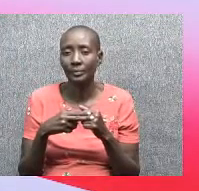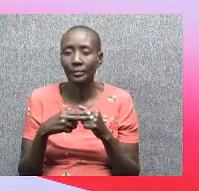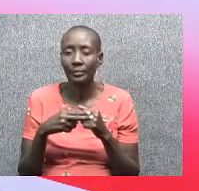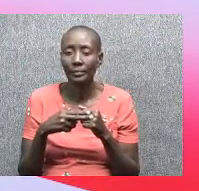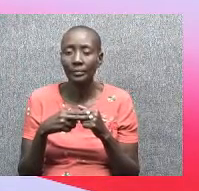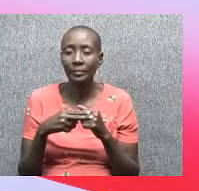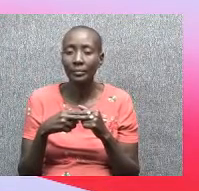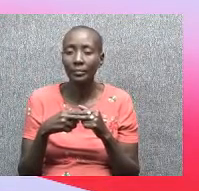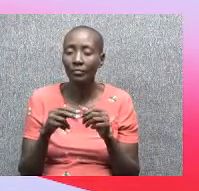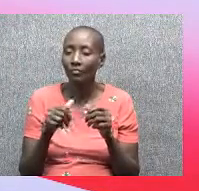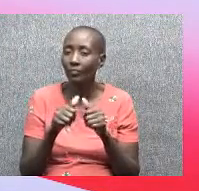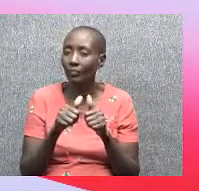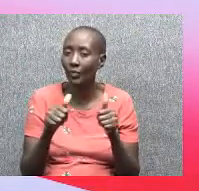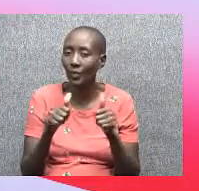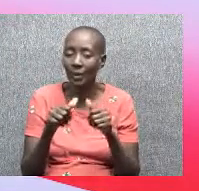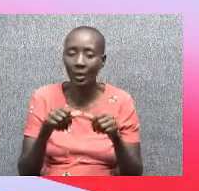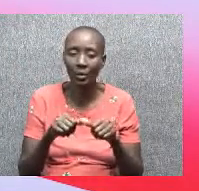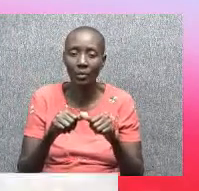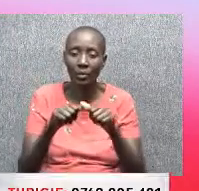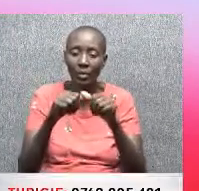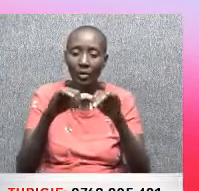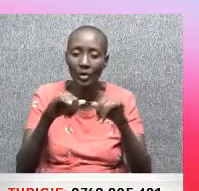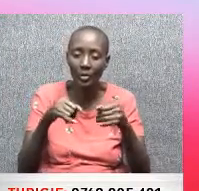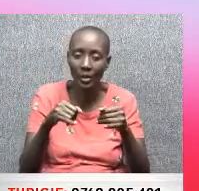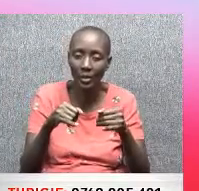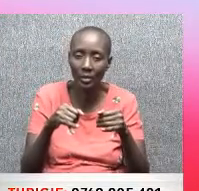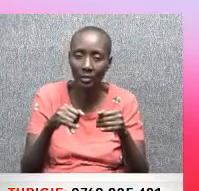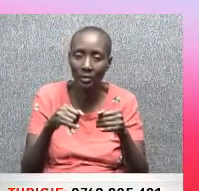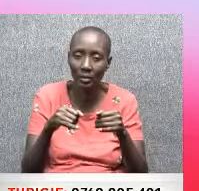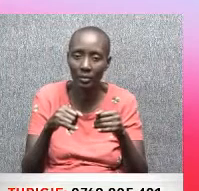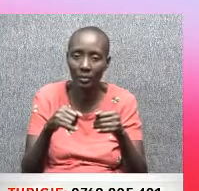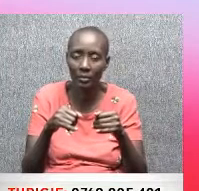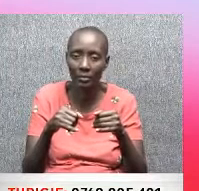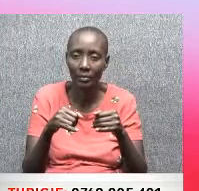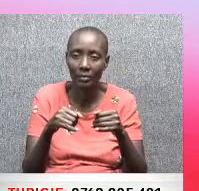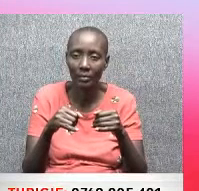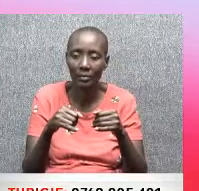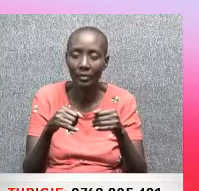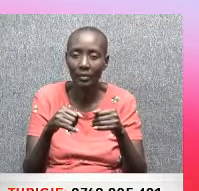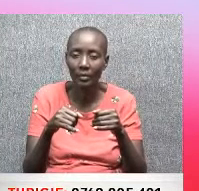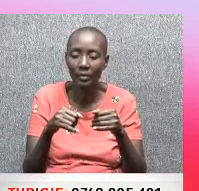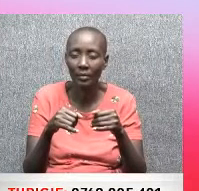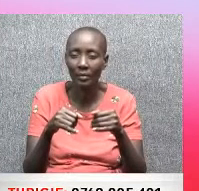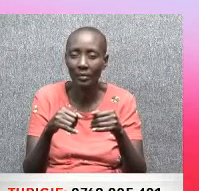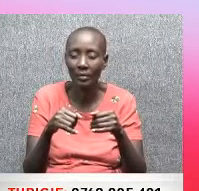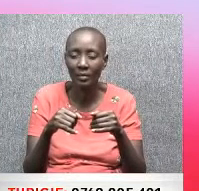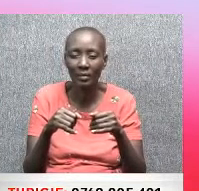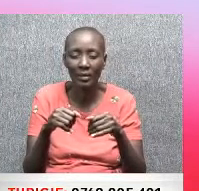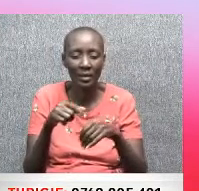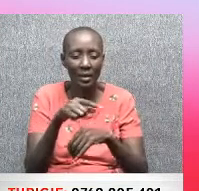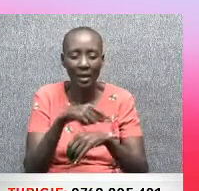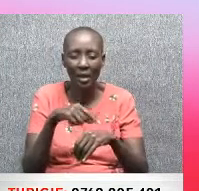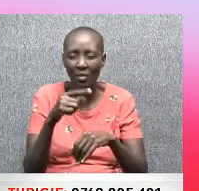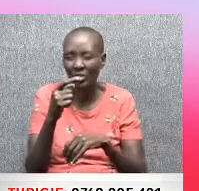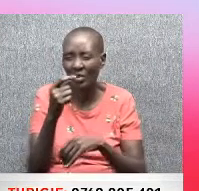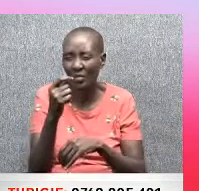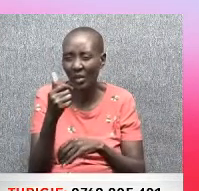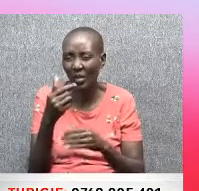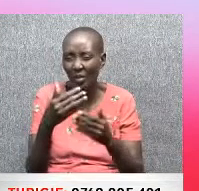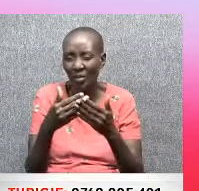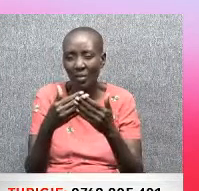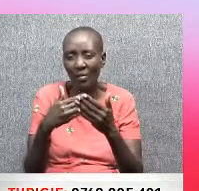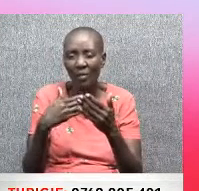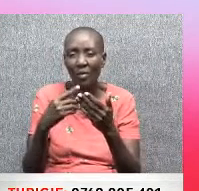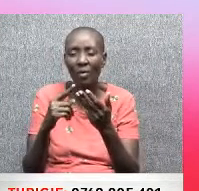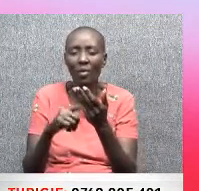Na barabara, tukiendelea taarifa zetu, ni kuwa zikuwa zimesalia tu saa chache kabla shughuli nzima ya zoezi